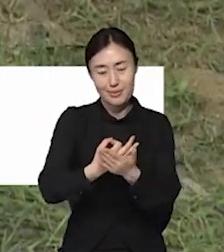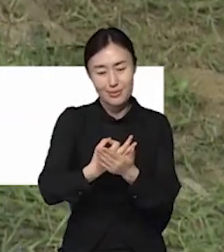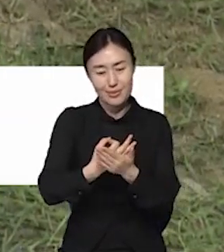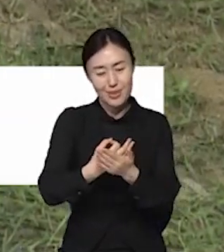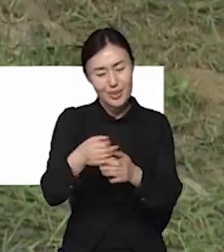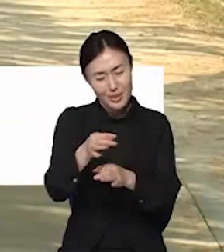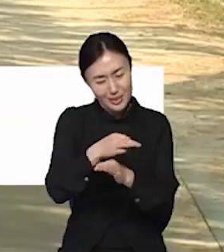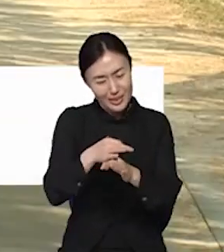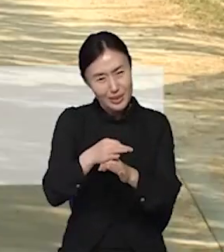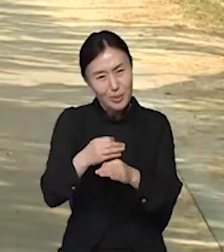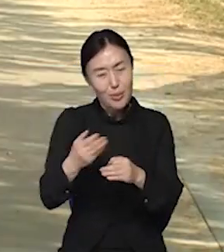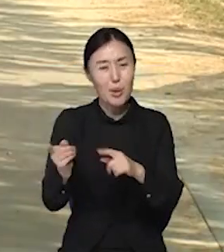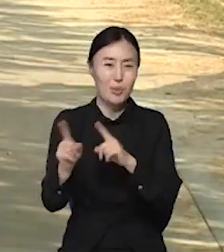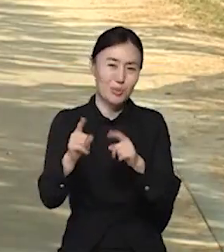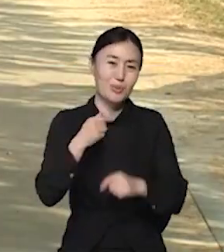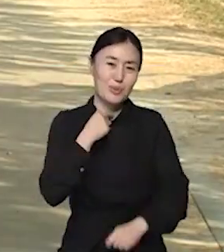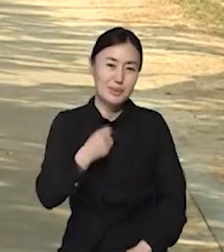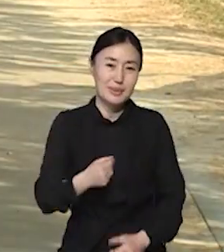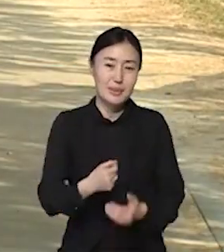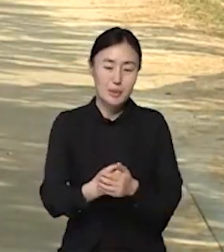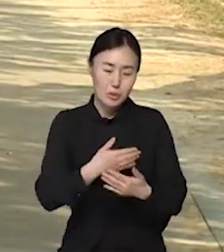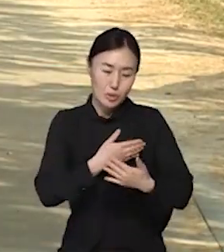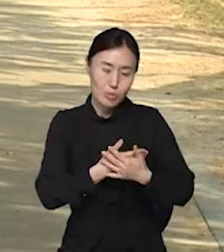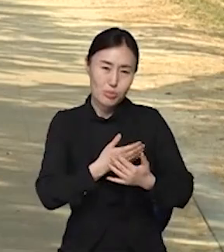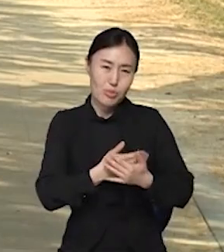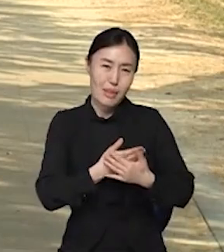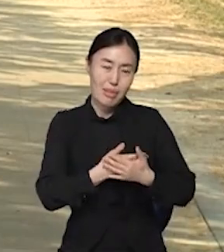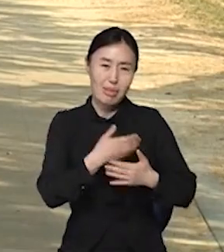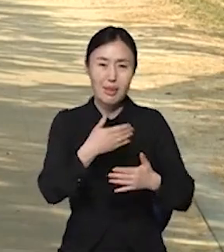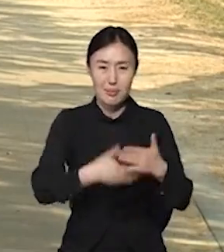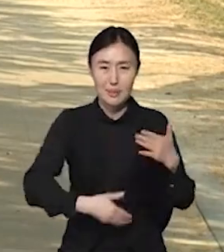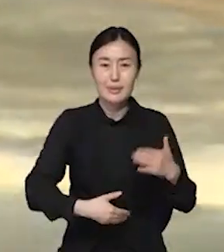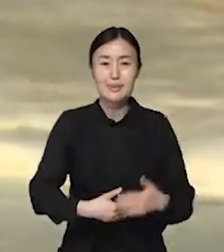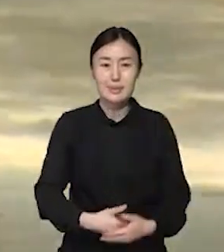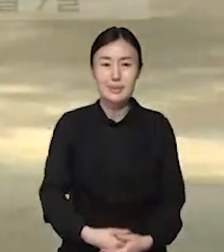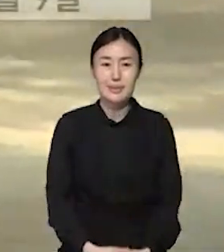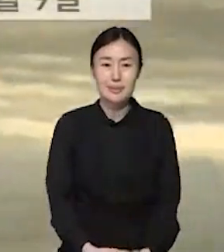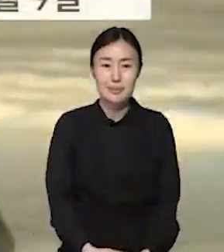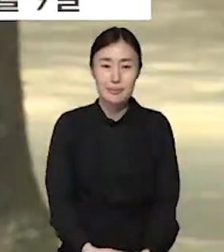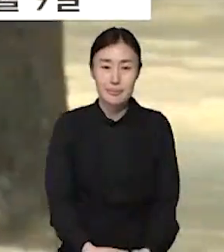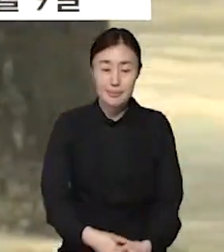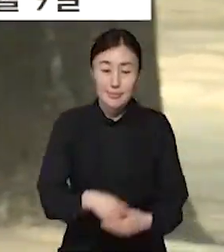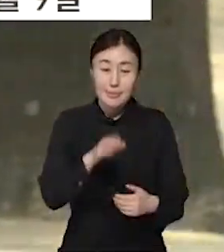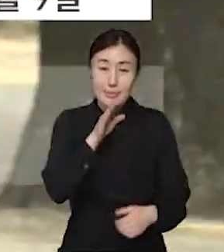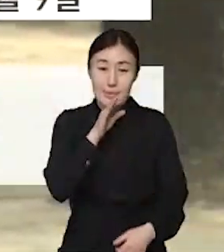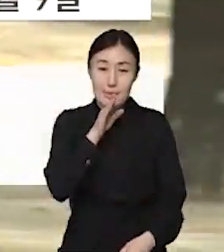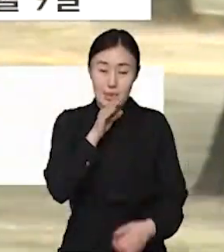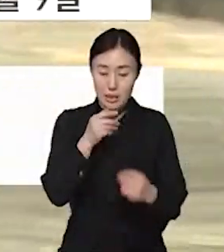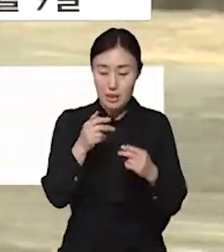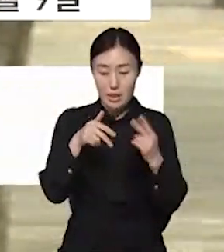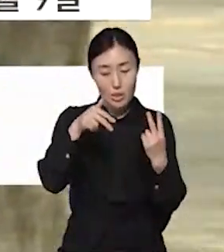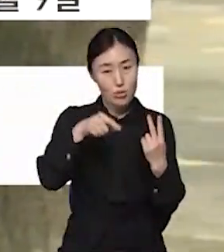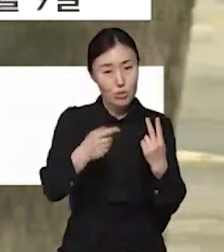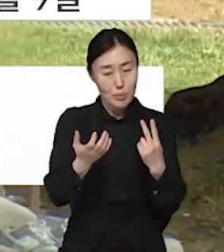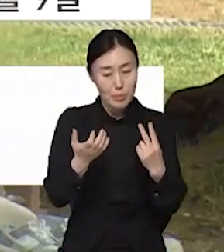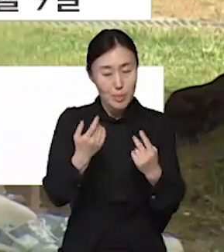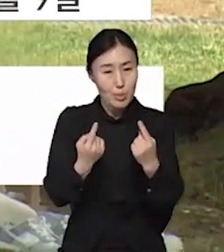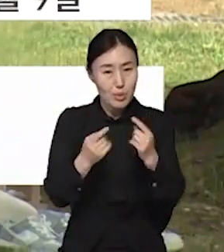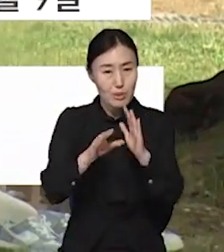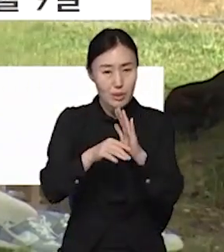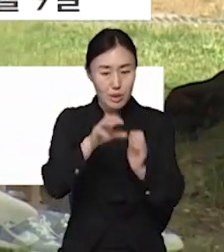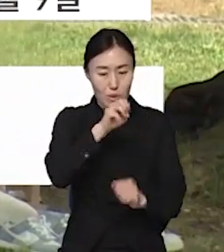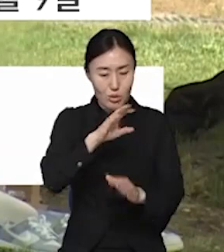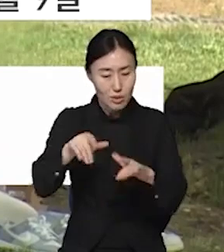돌면 좋겠어요. 불안함도 여전히 남아있습니다. 실제 2주 전과 비교해 광주 전남의